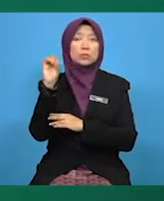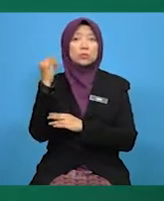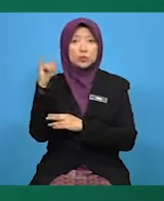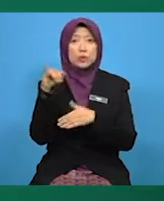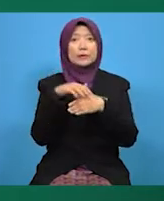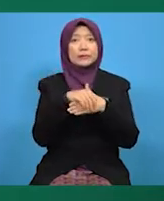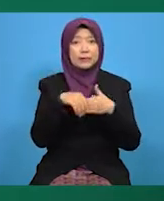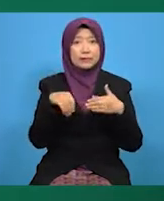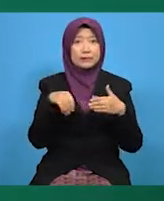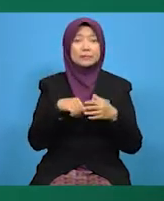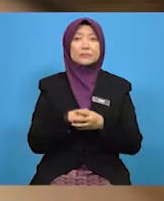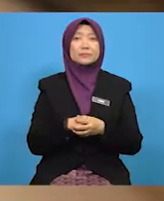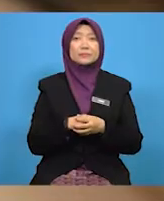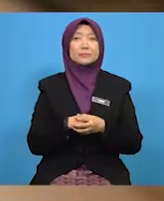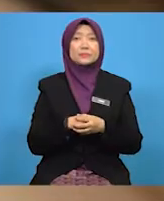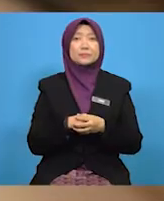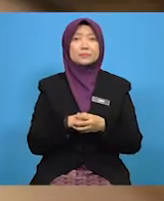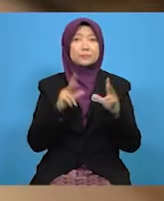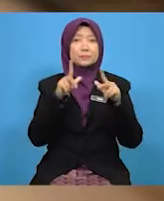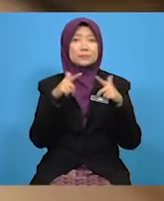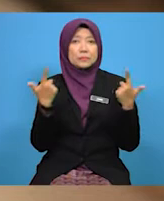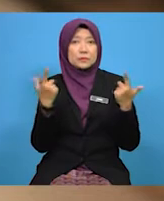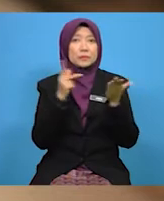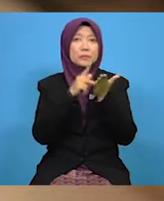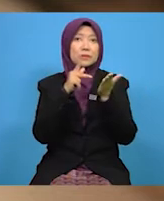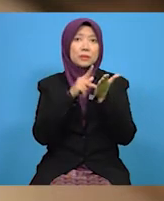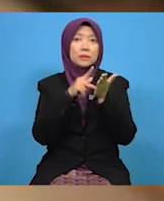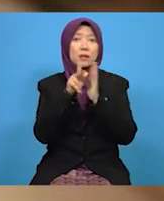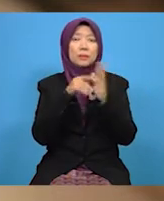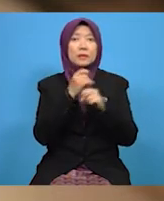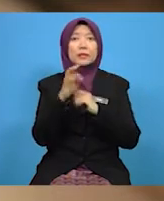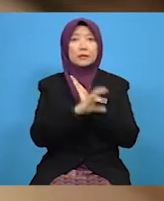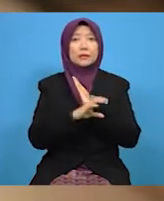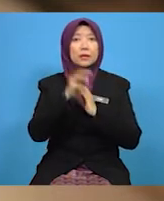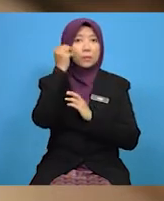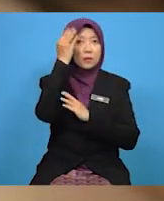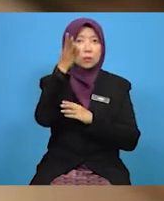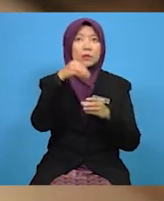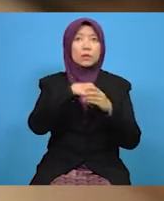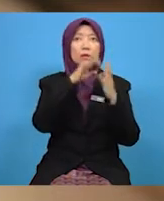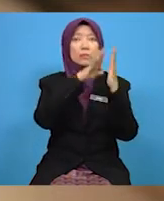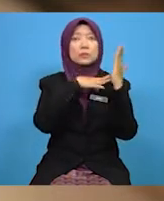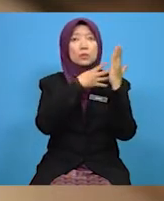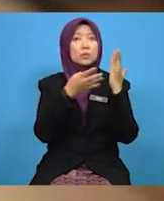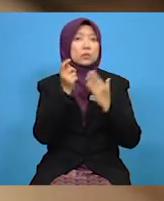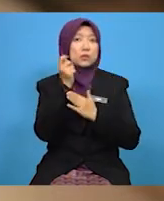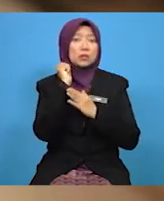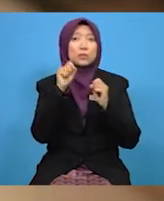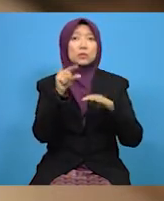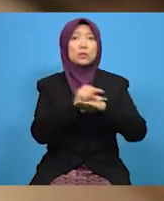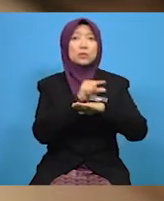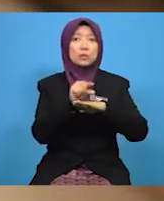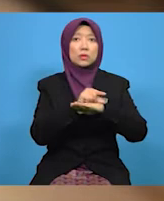1,570 juta ringgit. Selain menghitung pendapatan negara, maklumat dalam jadual tersebut